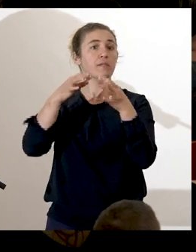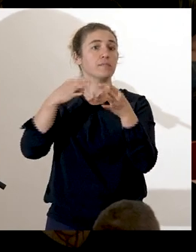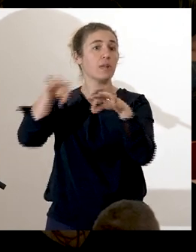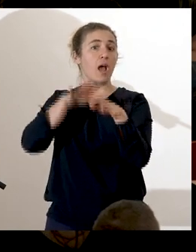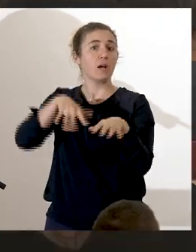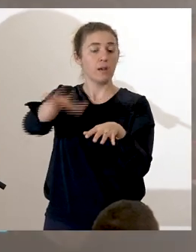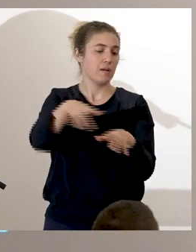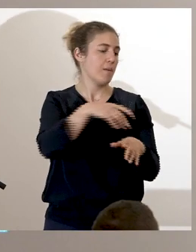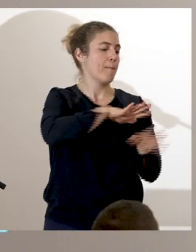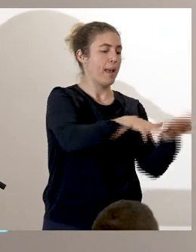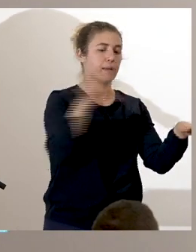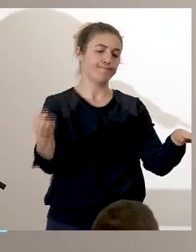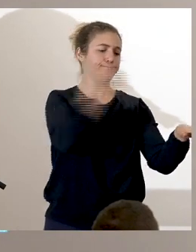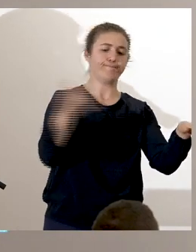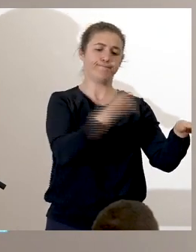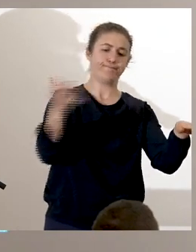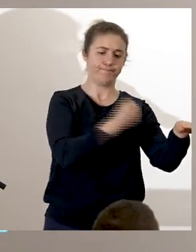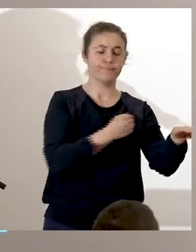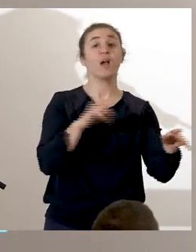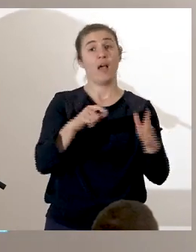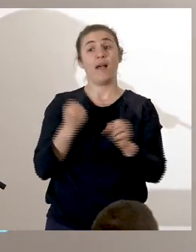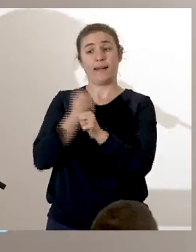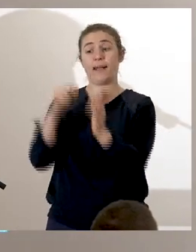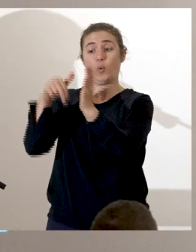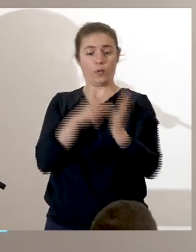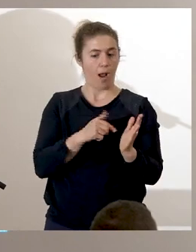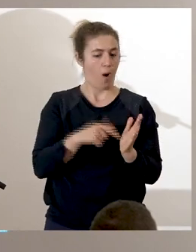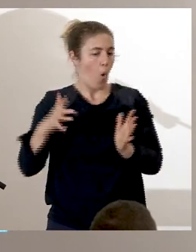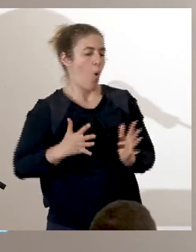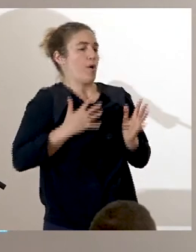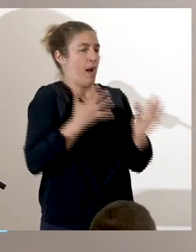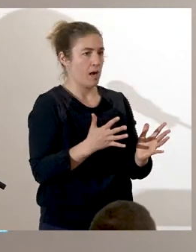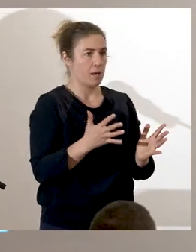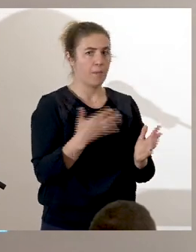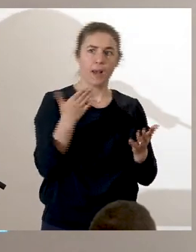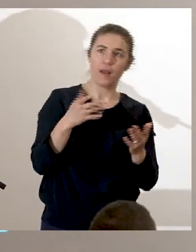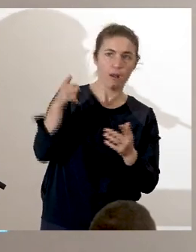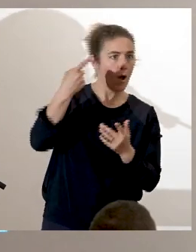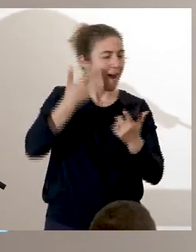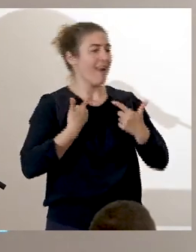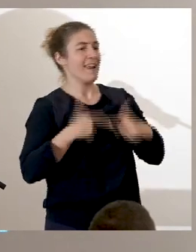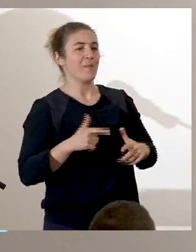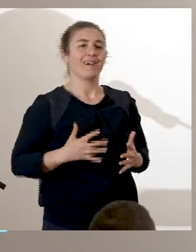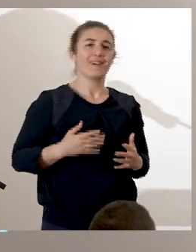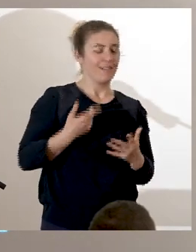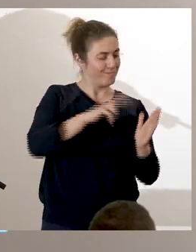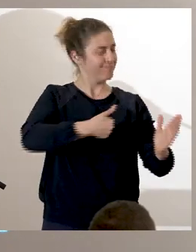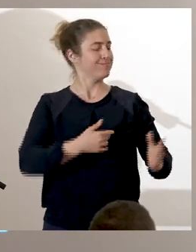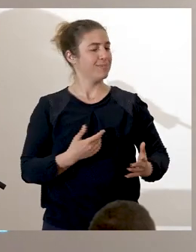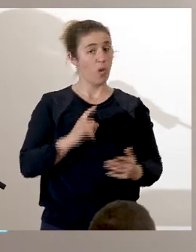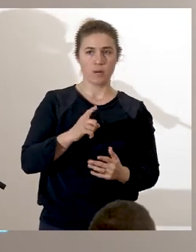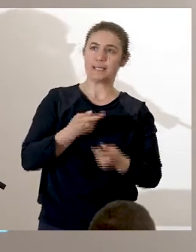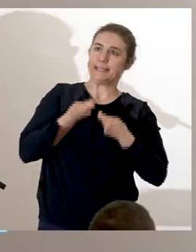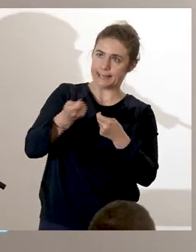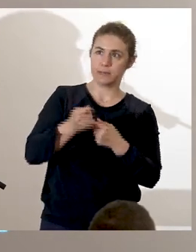arabes. Le contrat auquel ils sont attachés ne respecte en rien un accord librement consenti entre les deux parties.